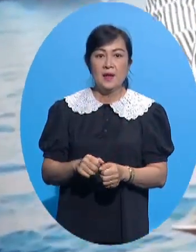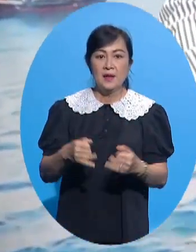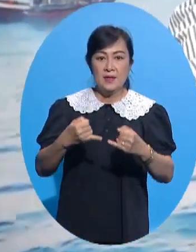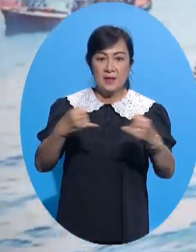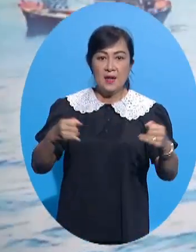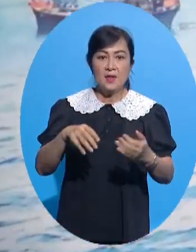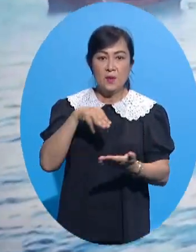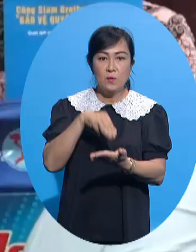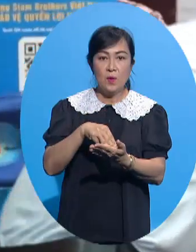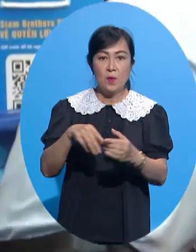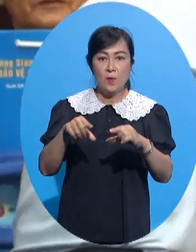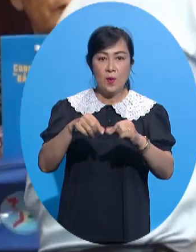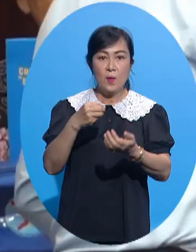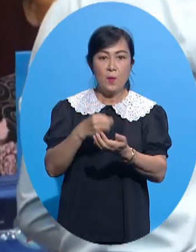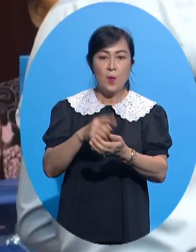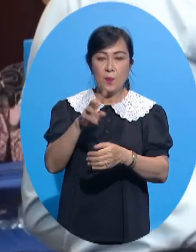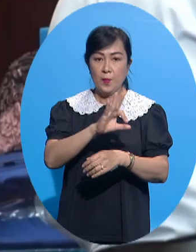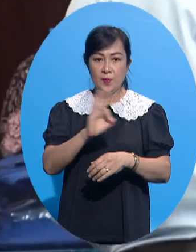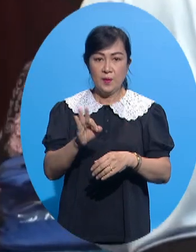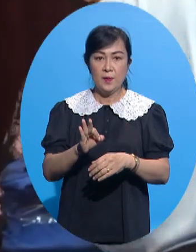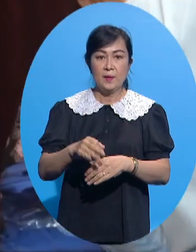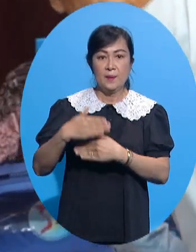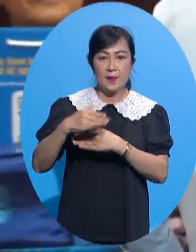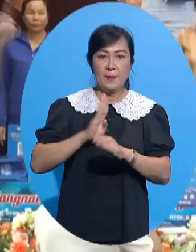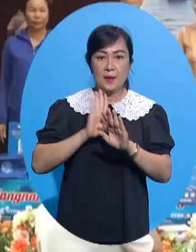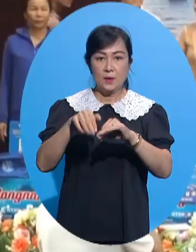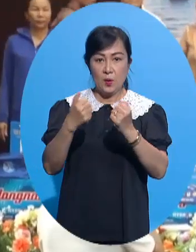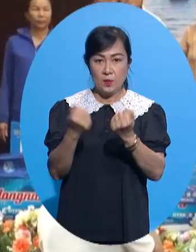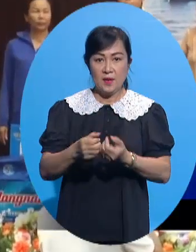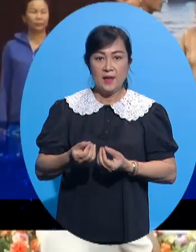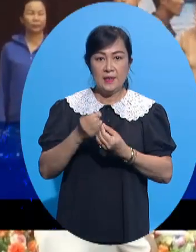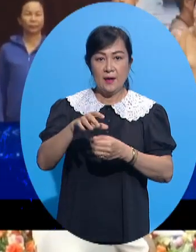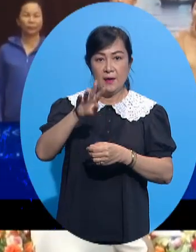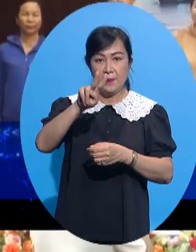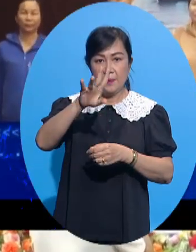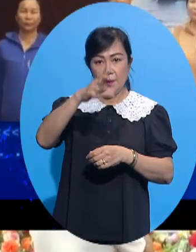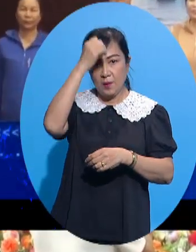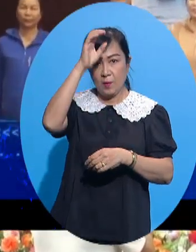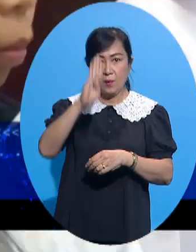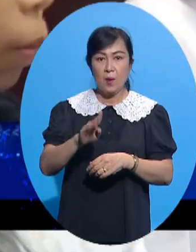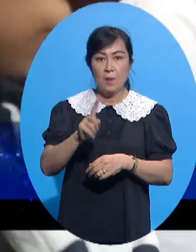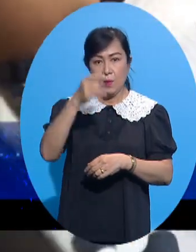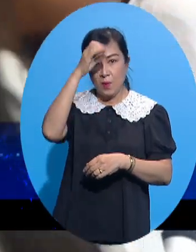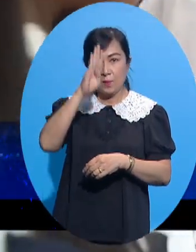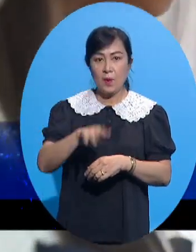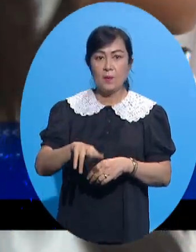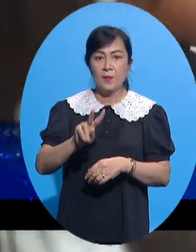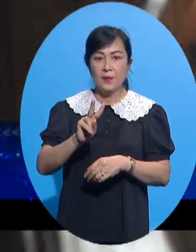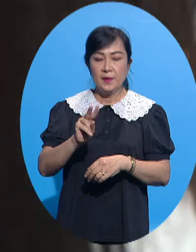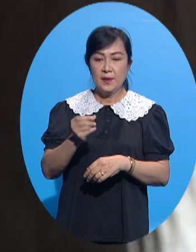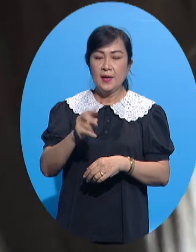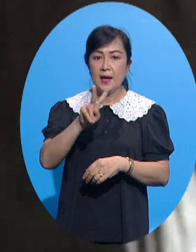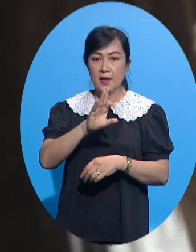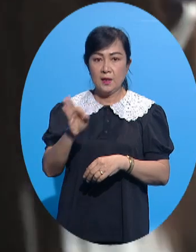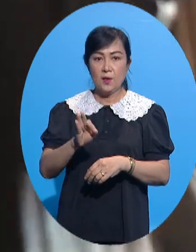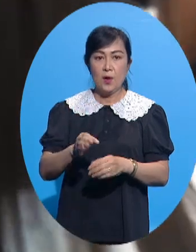dây thần chuyên dụng và phiếu mua hàng trị giá 1 triệu đồng Bên cạnh đó b tổ chức cũng đã trao 25 suất học bổng Mỗi suất gồm tiền mặc 2 triệu